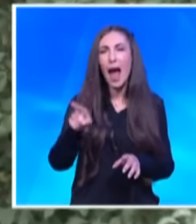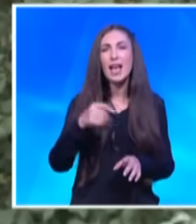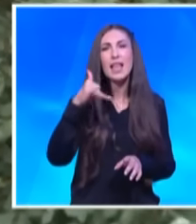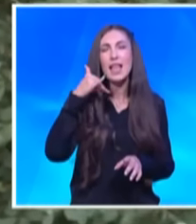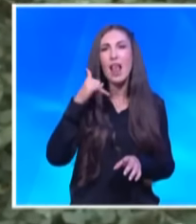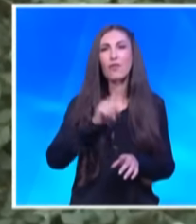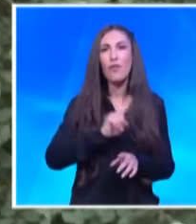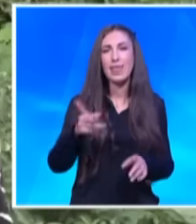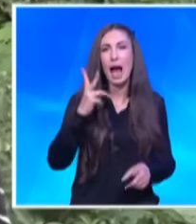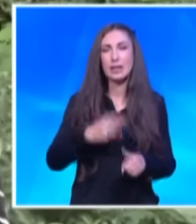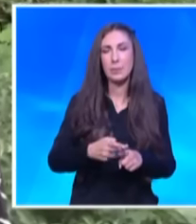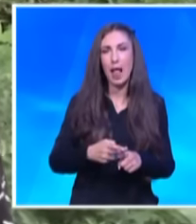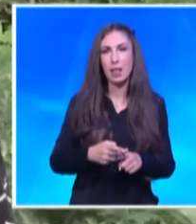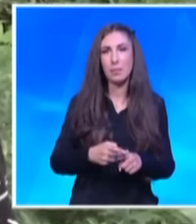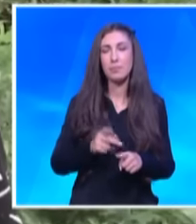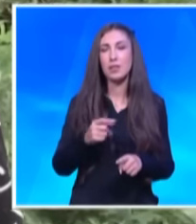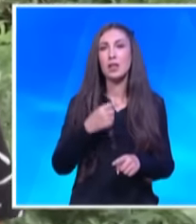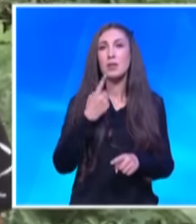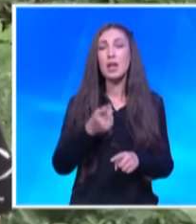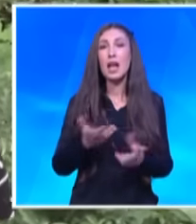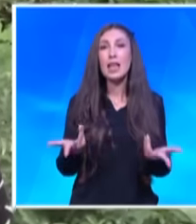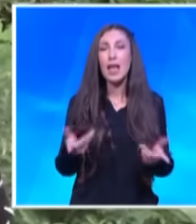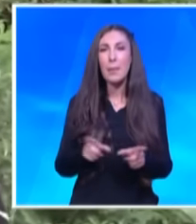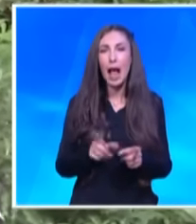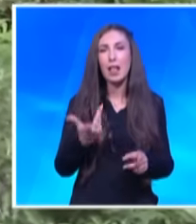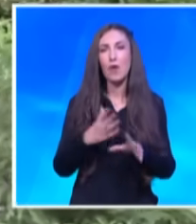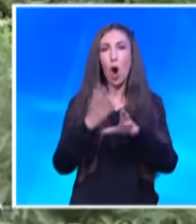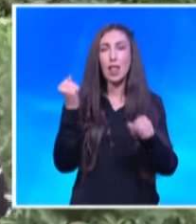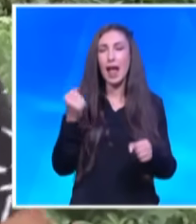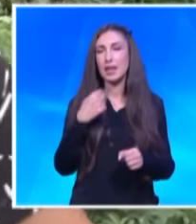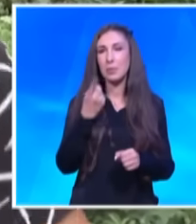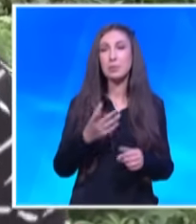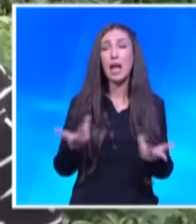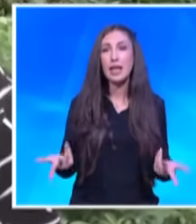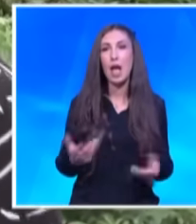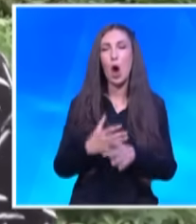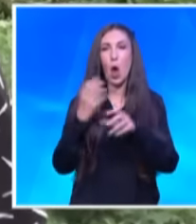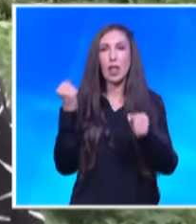телефона неусетно спираше. Къде си, Микаело? Холандия. Къде си, Микаело?